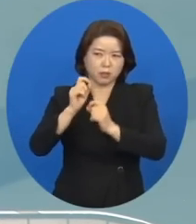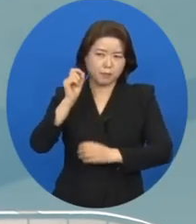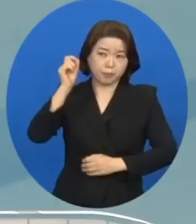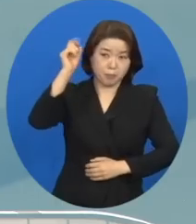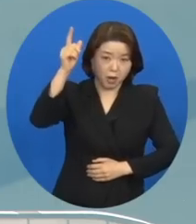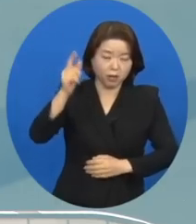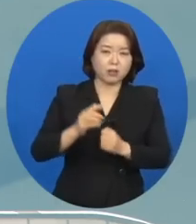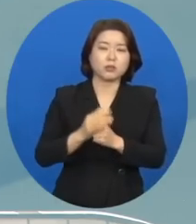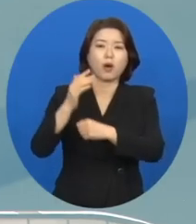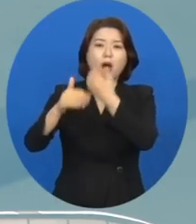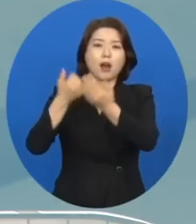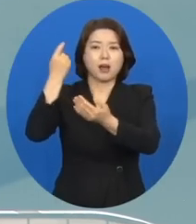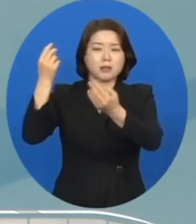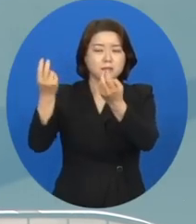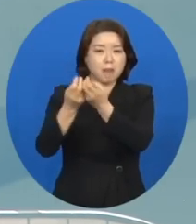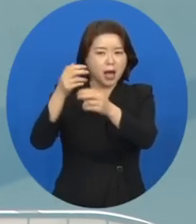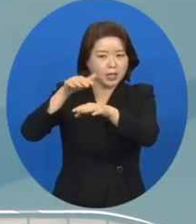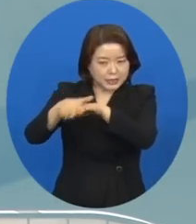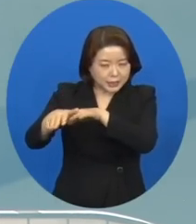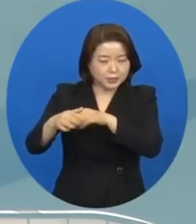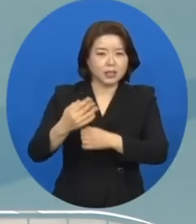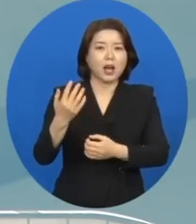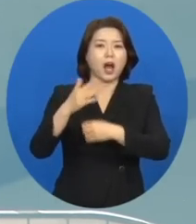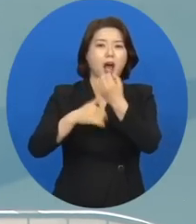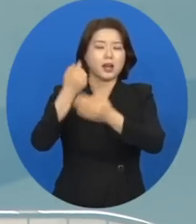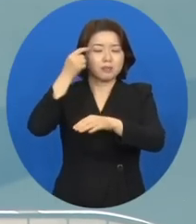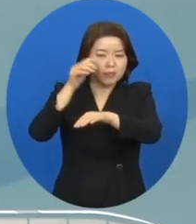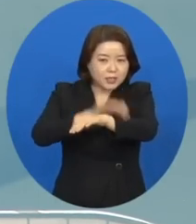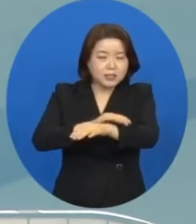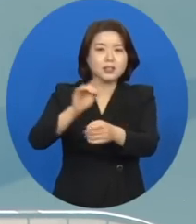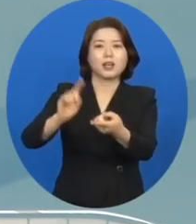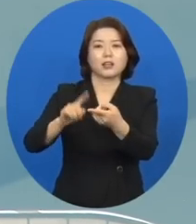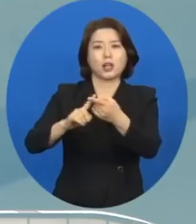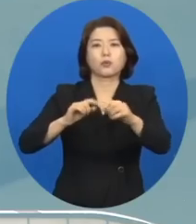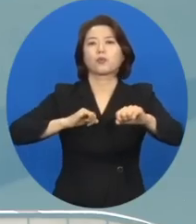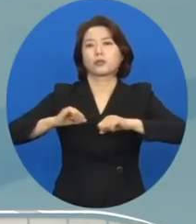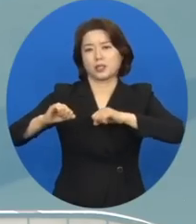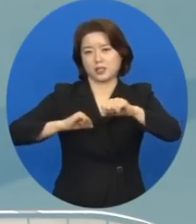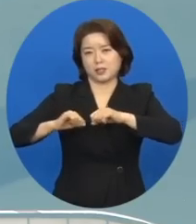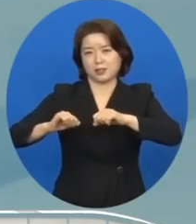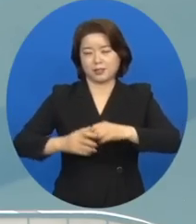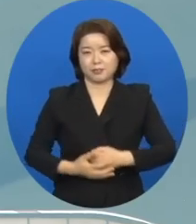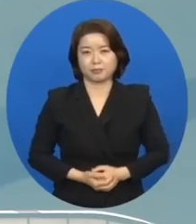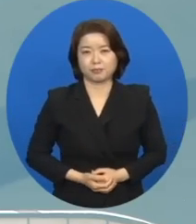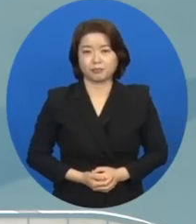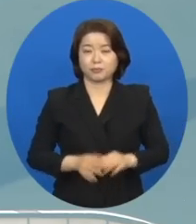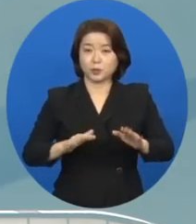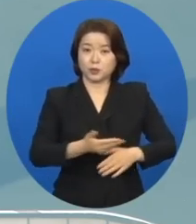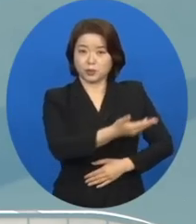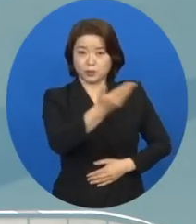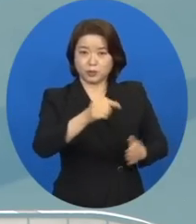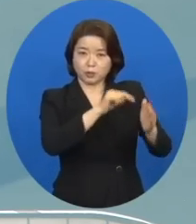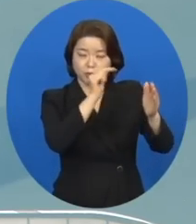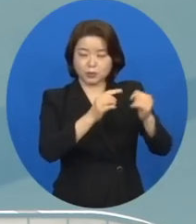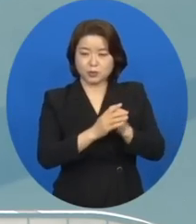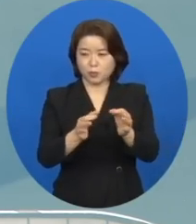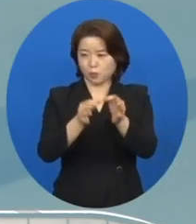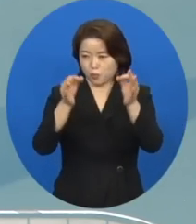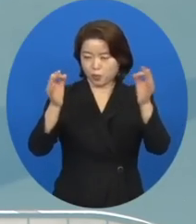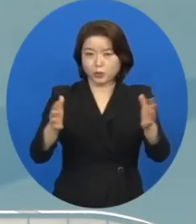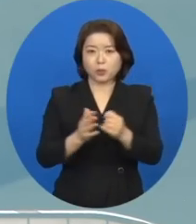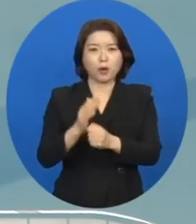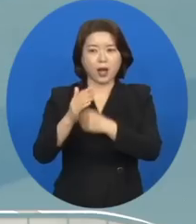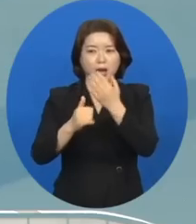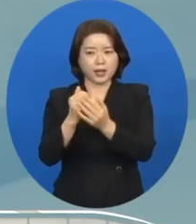그분의 방식대로, 그분의 지혜로 일하신다는 것이죠. 그래서 오늘 여러분들 중에서 오랫동안 어떤